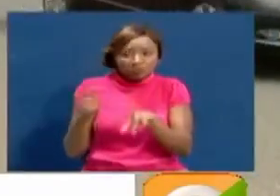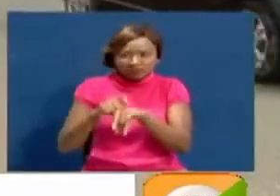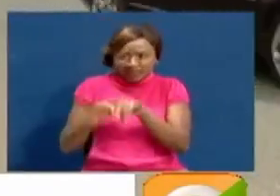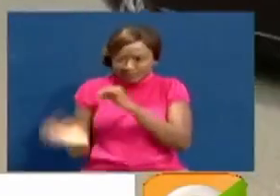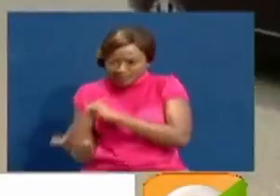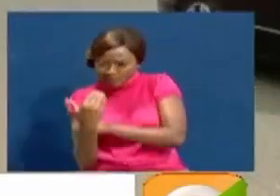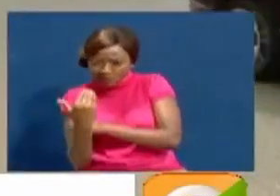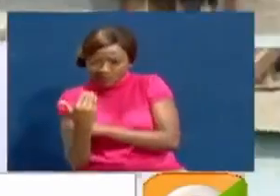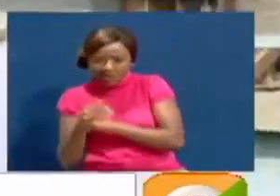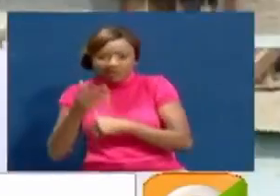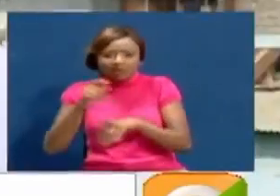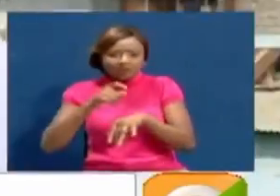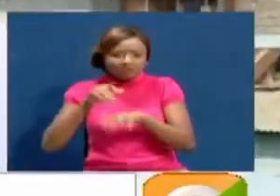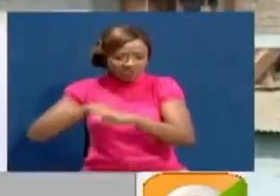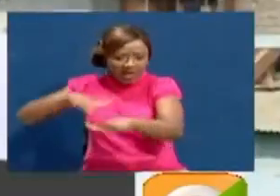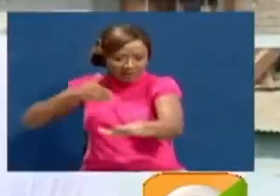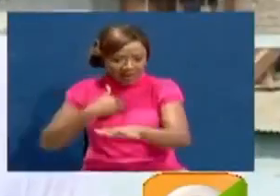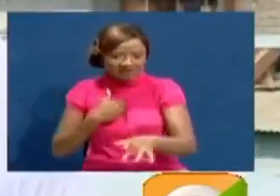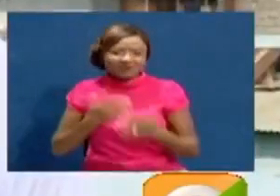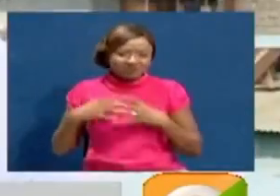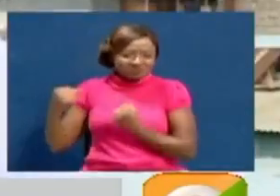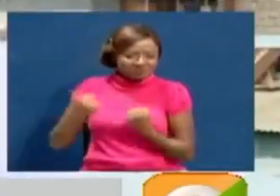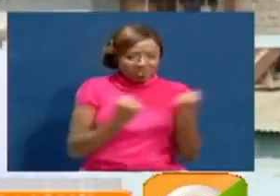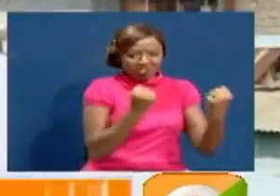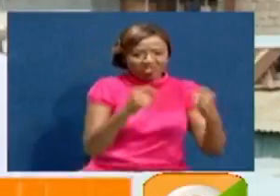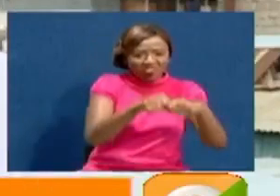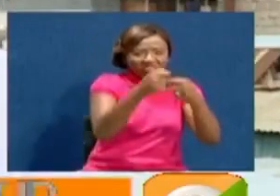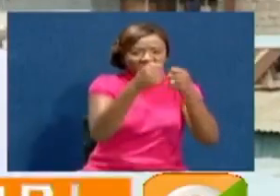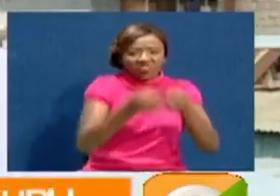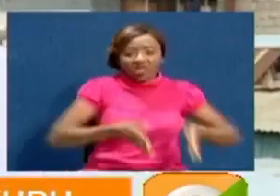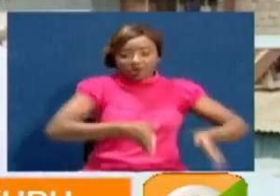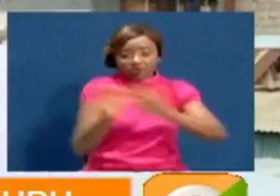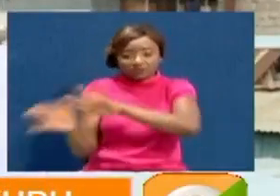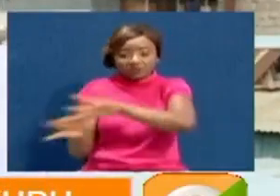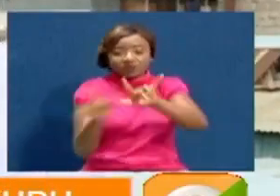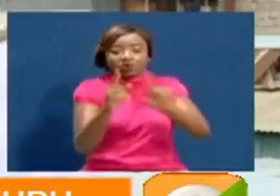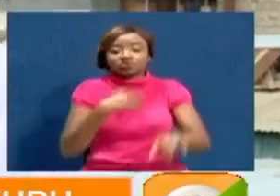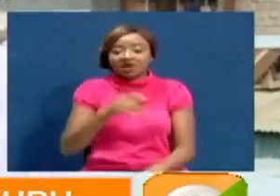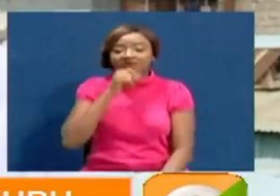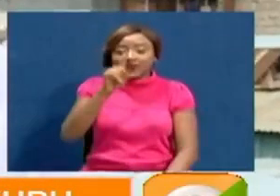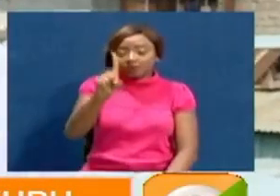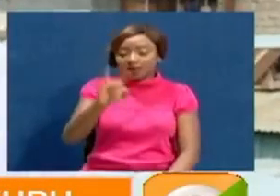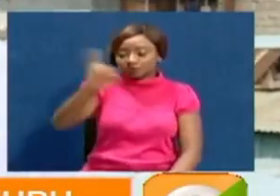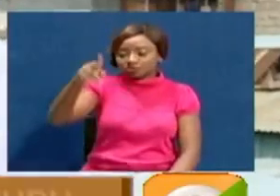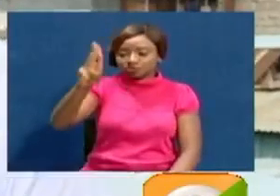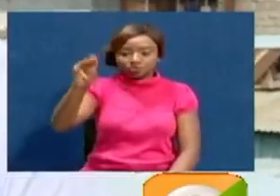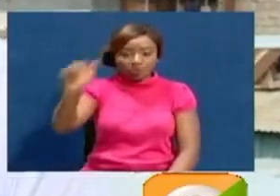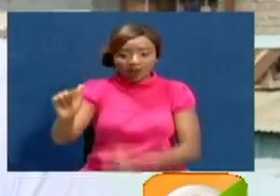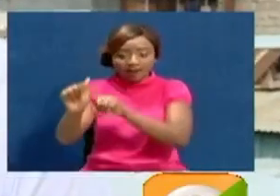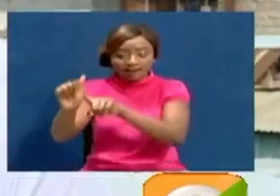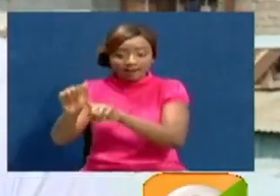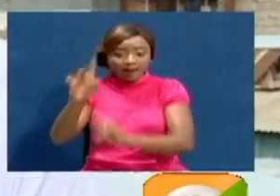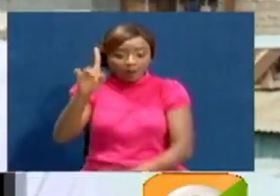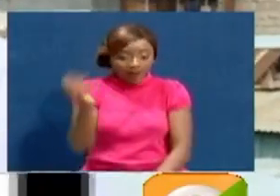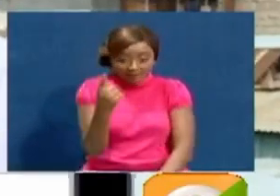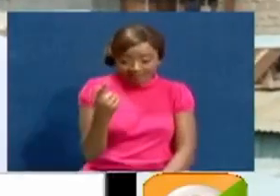congestion along Mombasa Road. Ninapozungumza hivi sasa, tumeweza kumpoteza mzee mmoja kwa jina Juma, mwezi